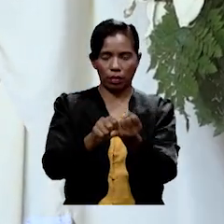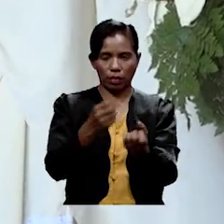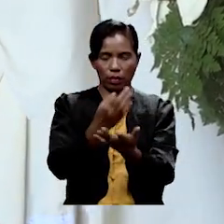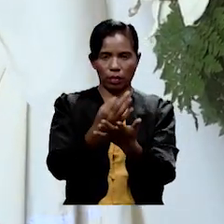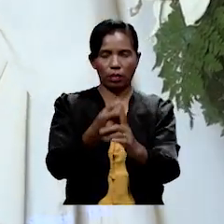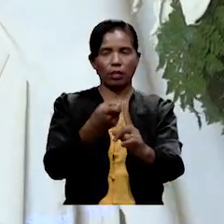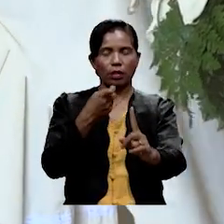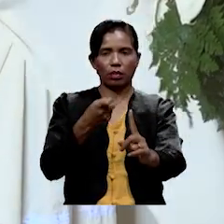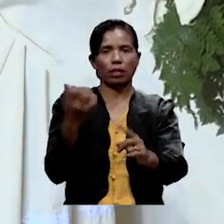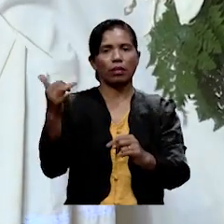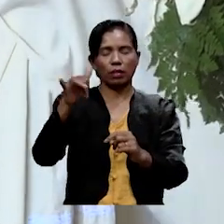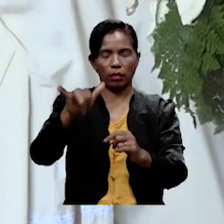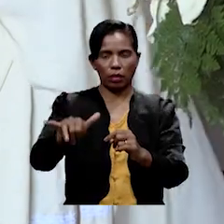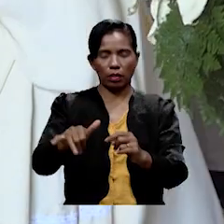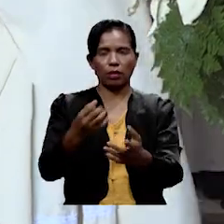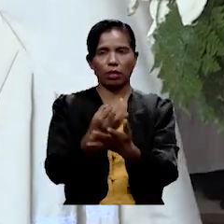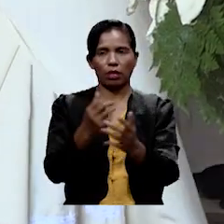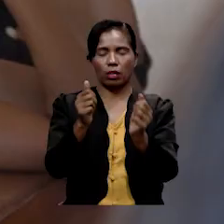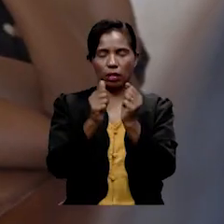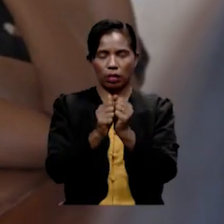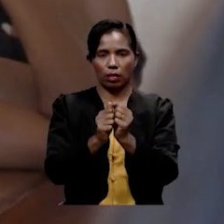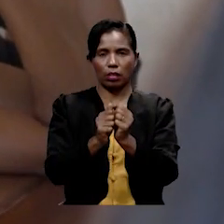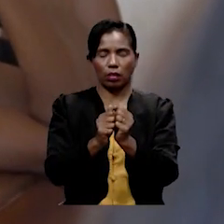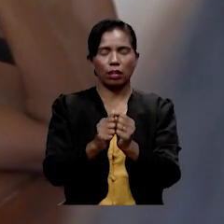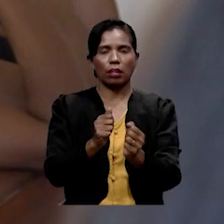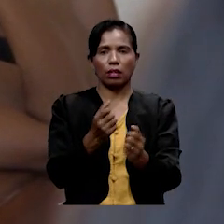husi dodore sira, o montante osan dolar